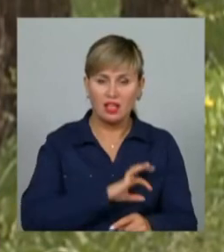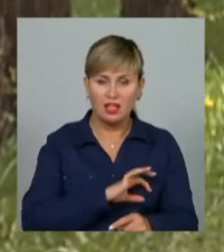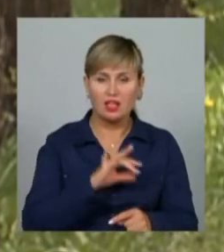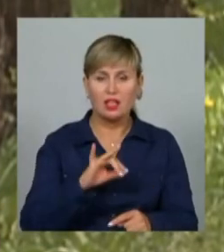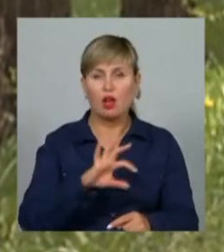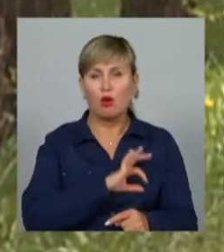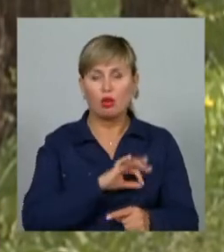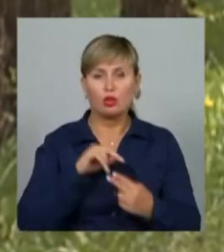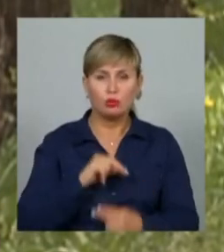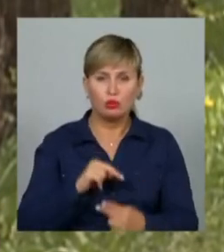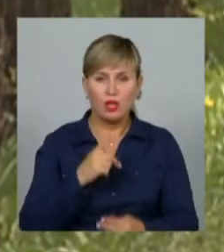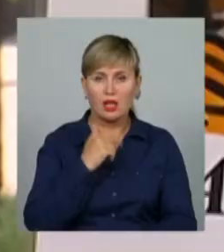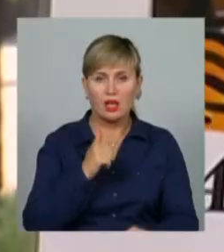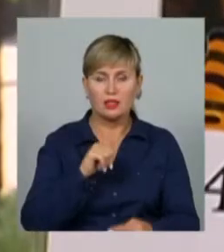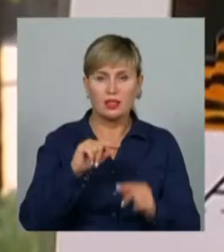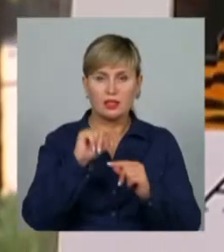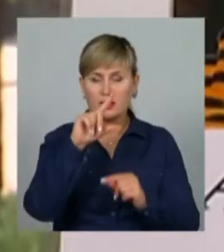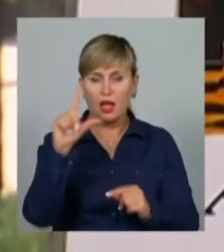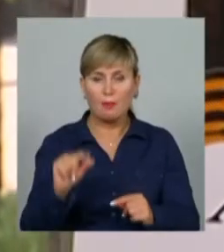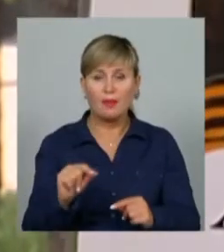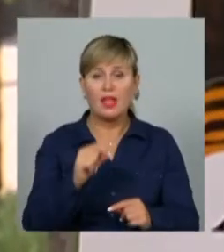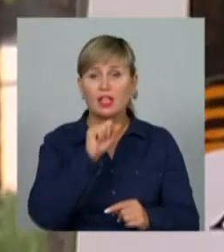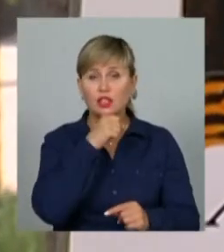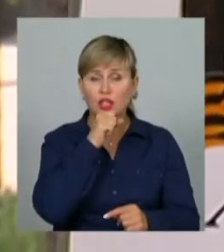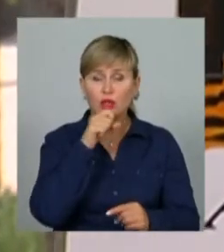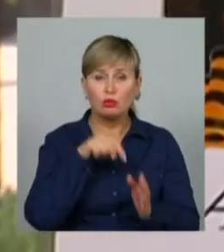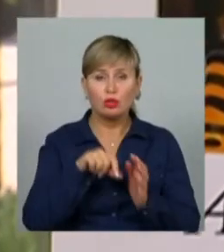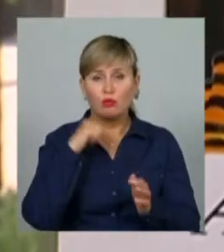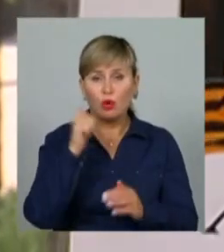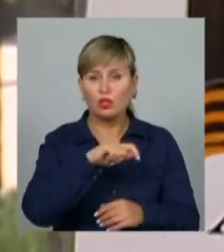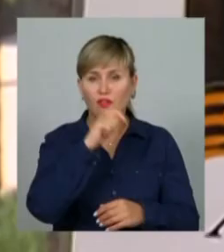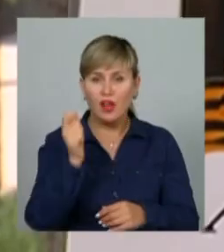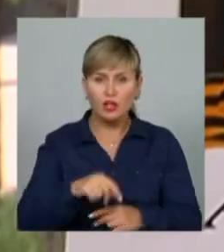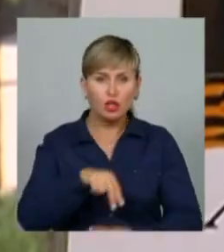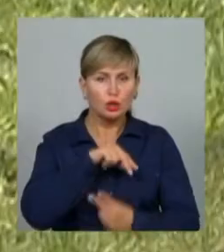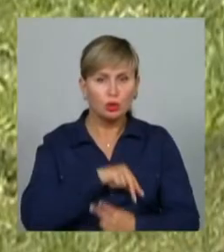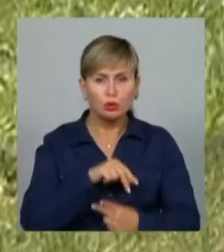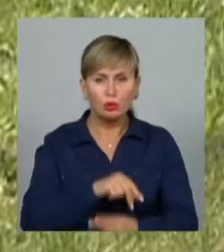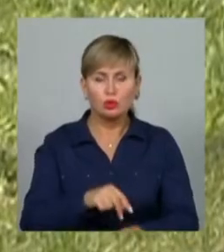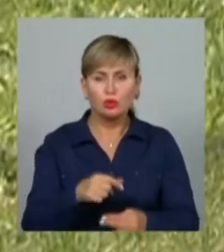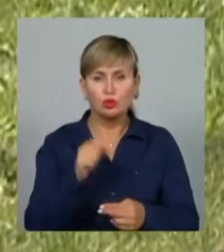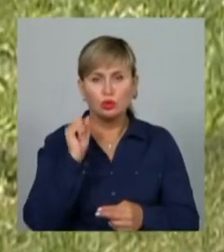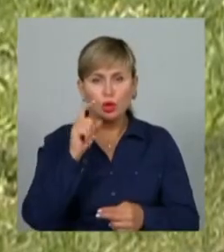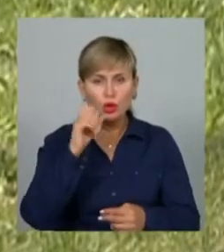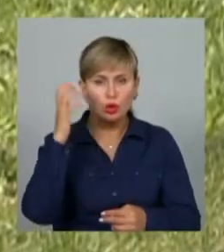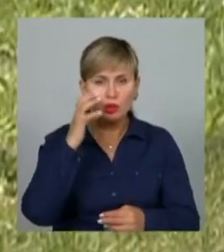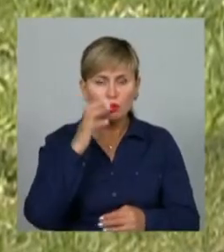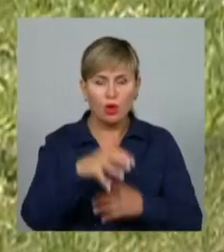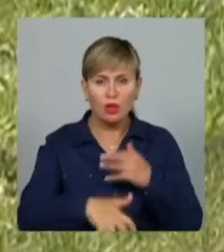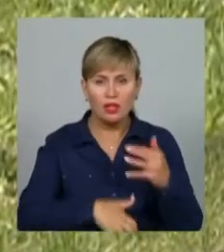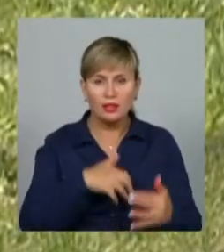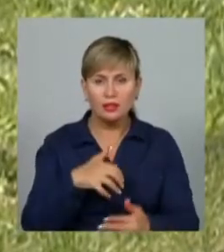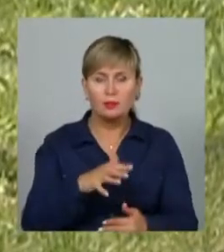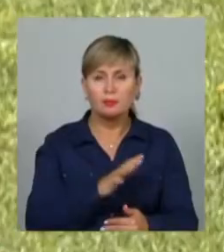орденом Трудового Красного Знамени. Дедушка Нурсултана в годы войны в поте лица трудился на добыче черного золота, снабжая